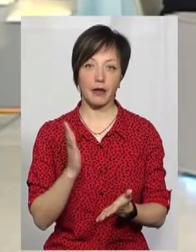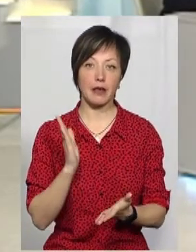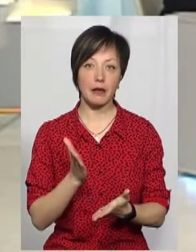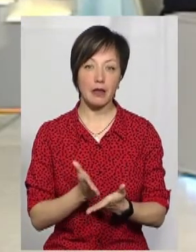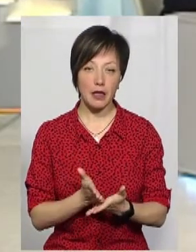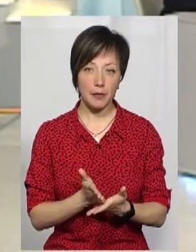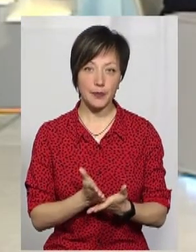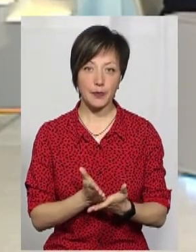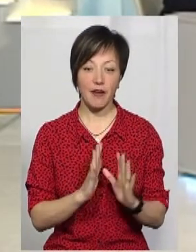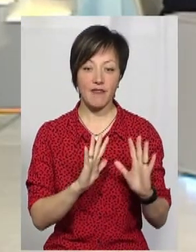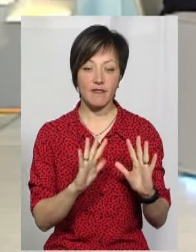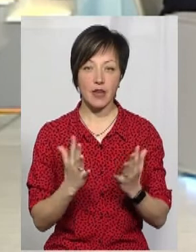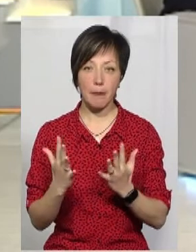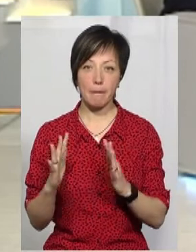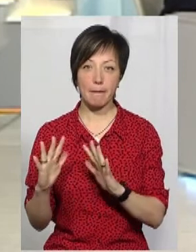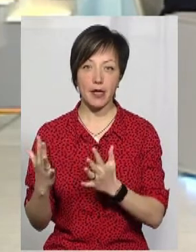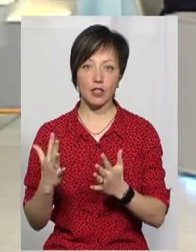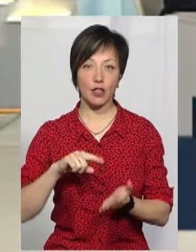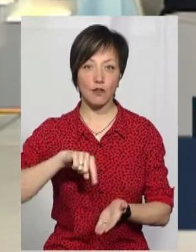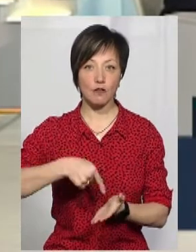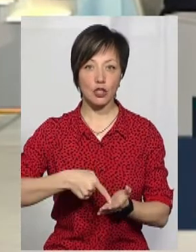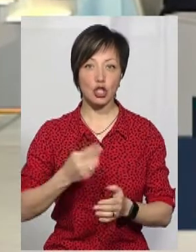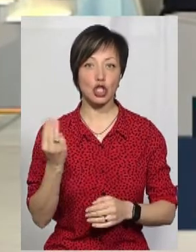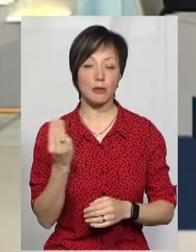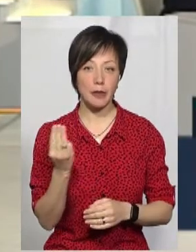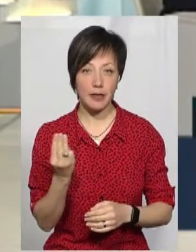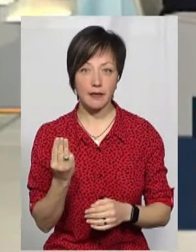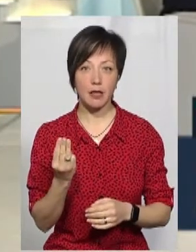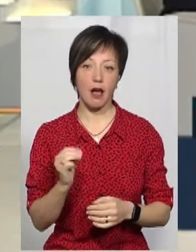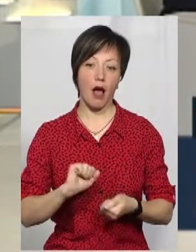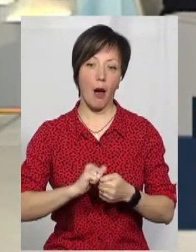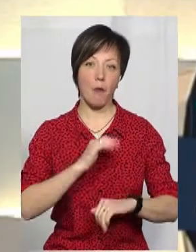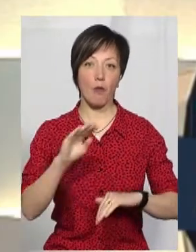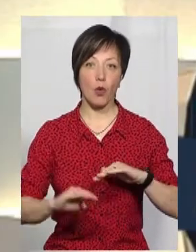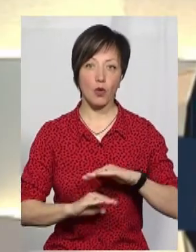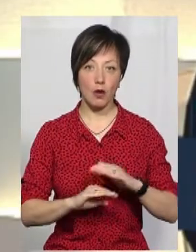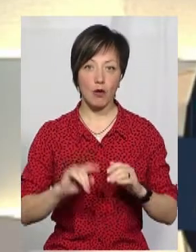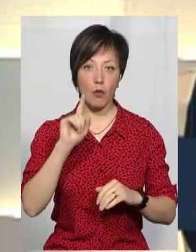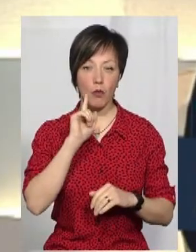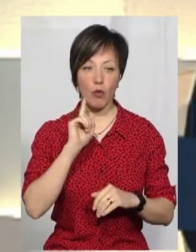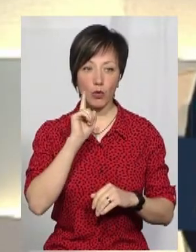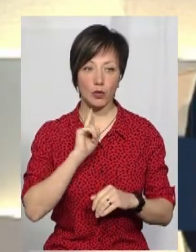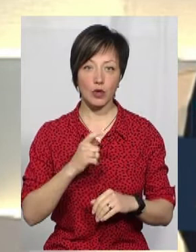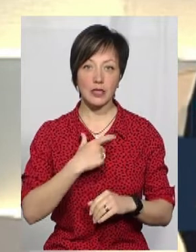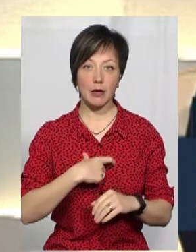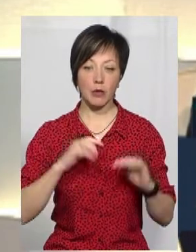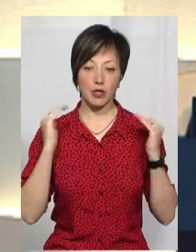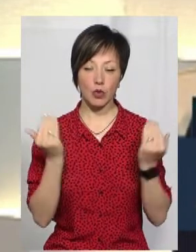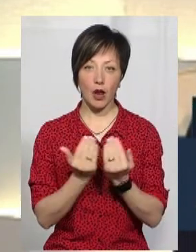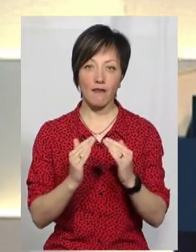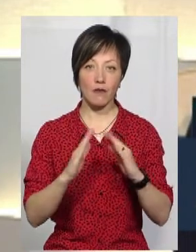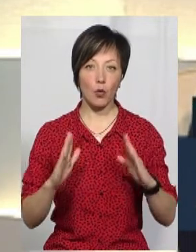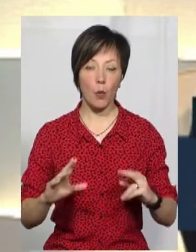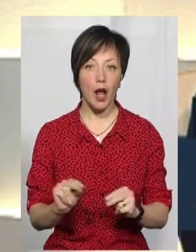є випадки в Шепетівці, ну, Кам'янець-Подільський в нас поки що на самоізоляції вдома,